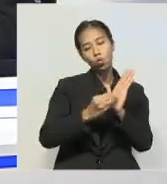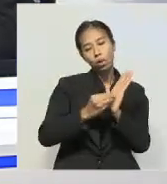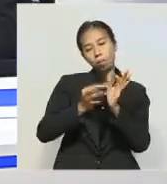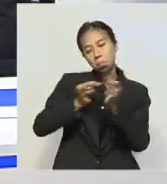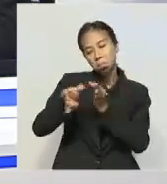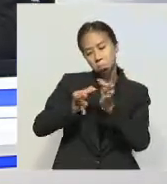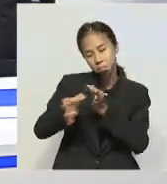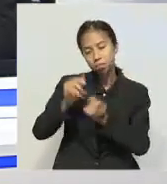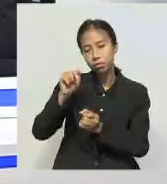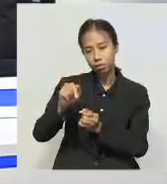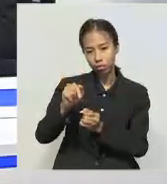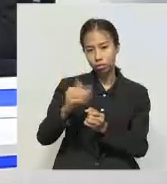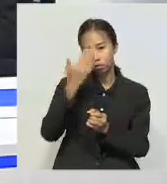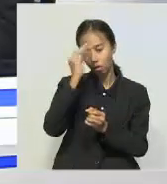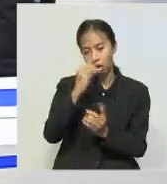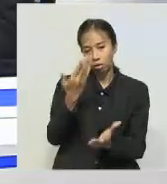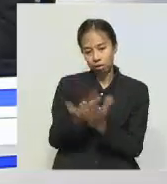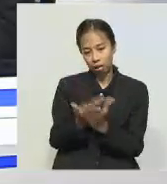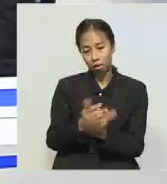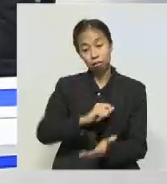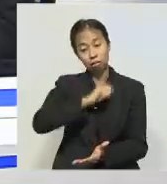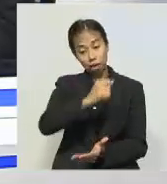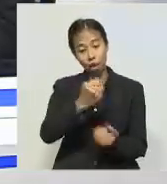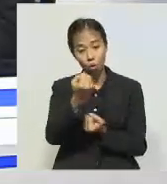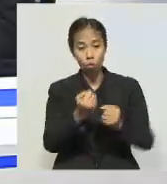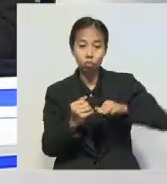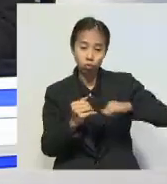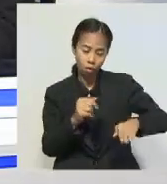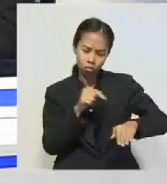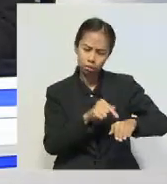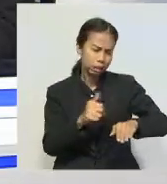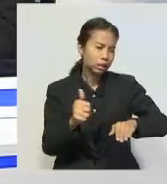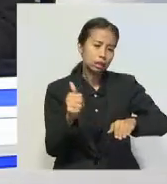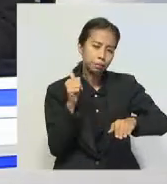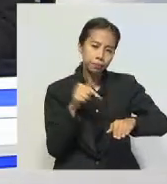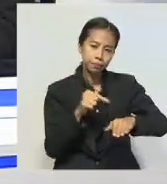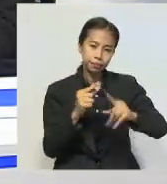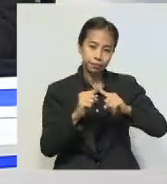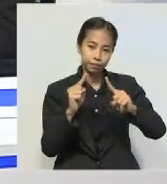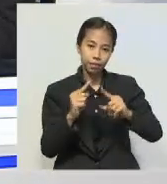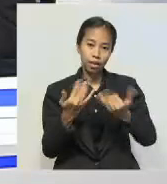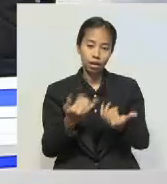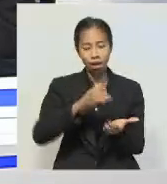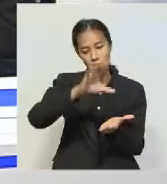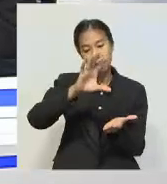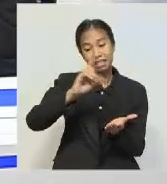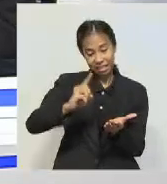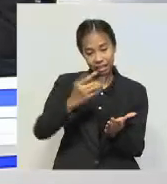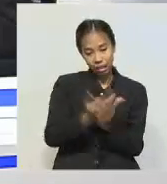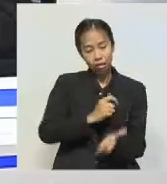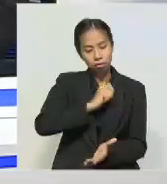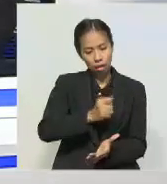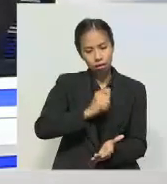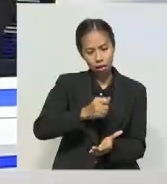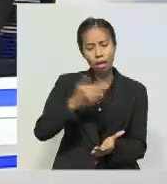ครบอกว่าในส่วนของอัตราค่าจัดเก็บนั้นไม่ได้มีการเปลี่ยนแปลงนะคะแล้วก็มีการจัดเก็บมานานแล้วเพียงแต่ว่าก